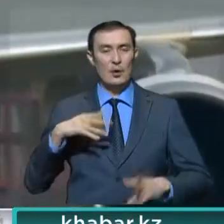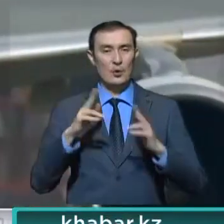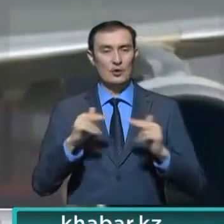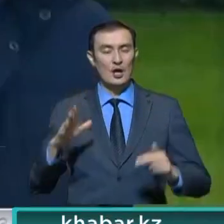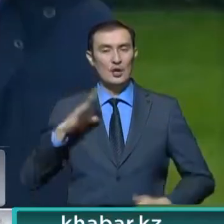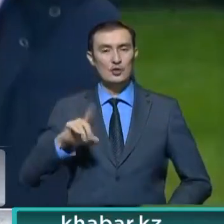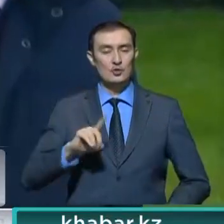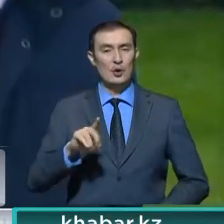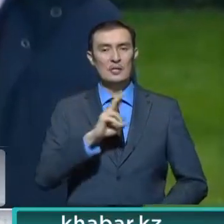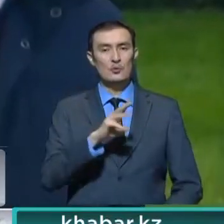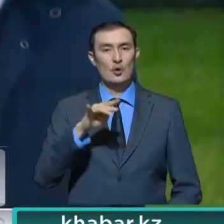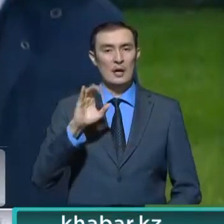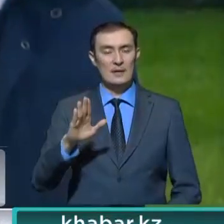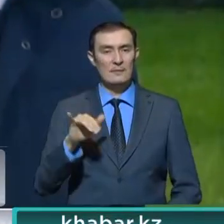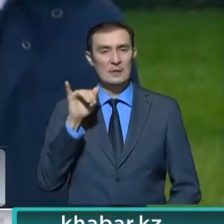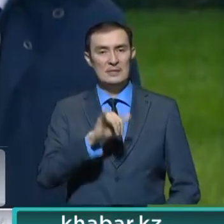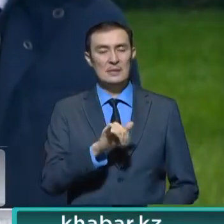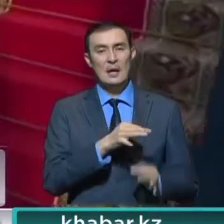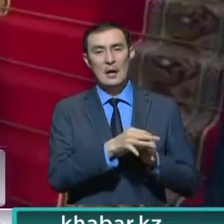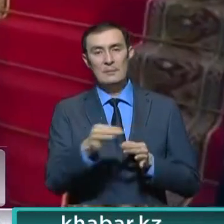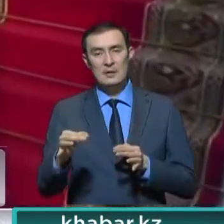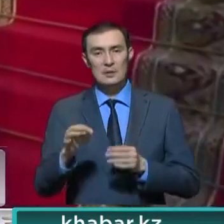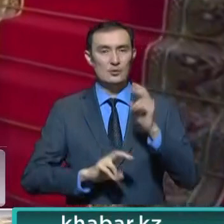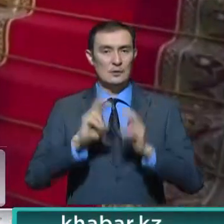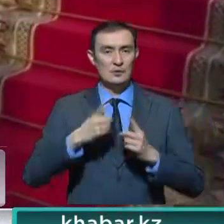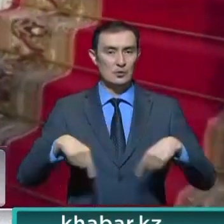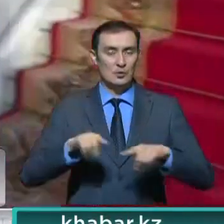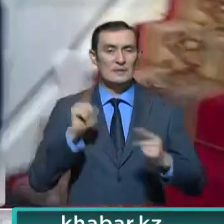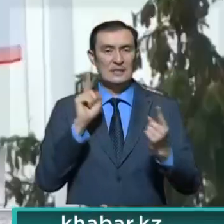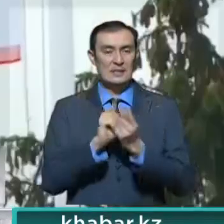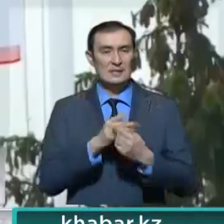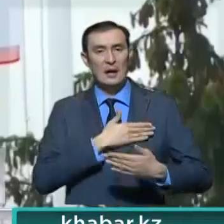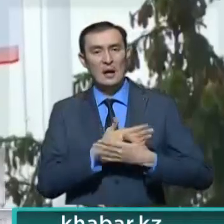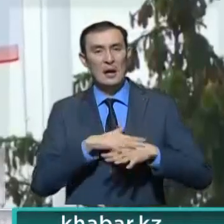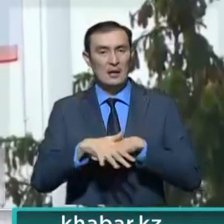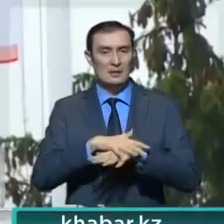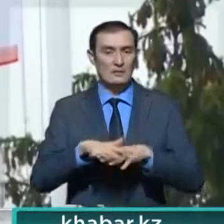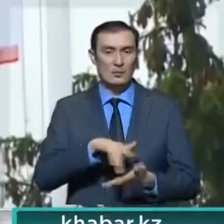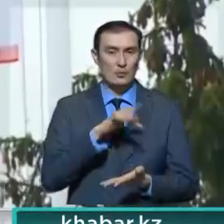Ожидается, что Касым-Жомарт Токаев посетит объекты индустриальной зоны и встретится с активом города.